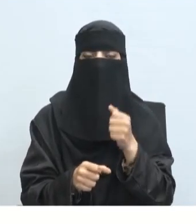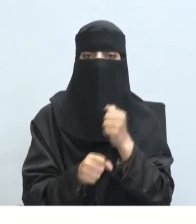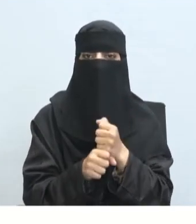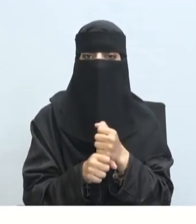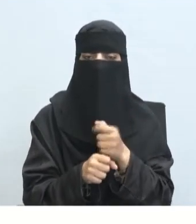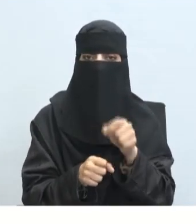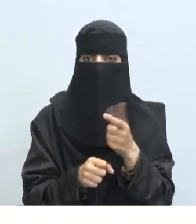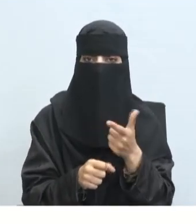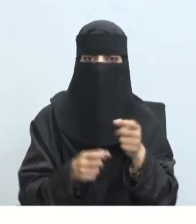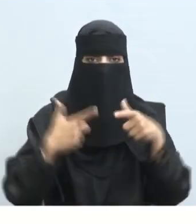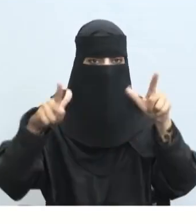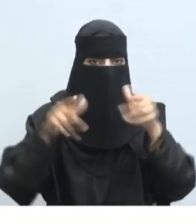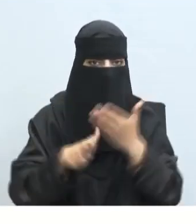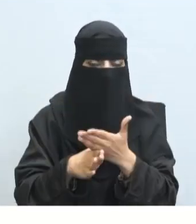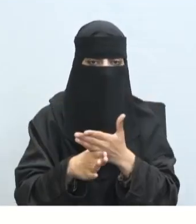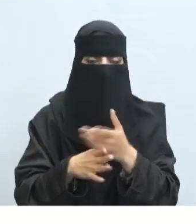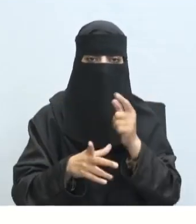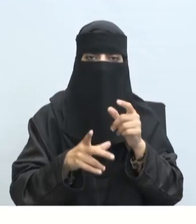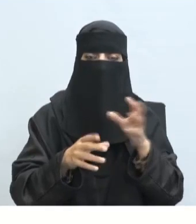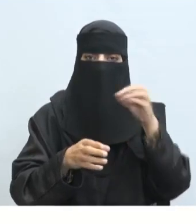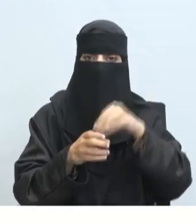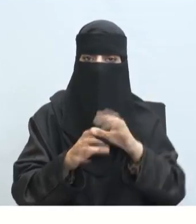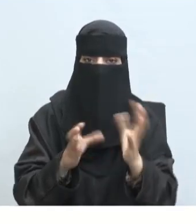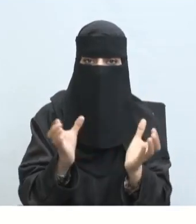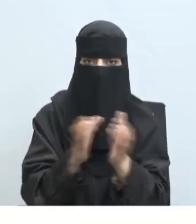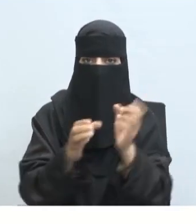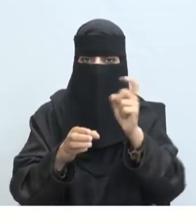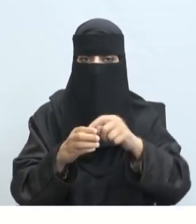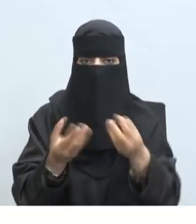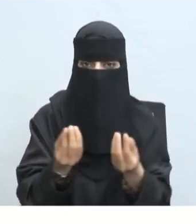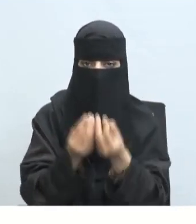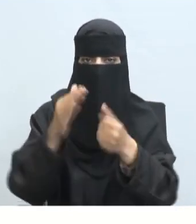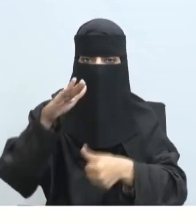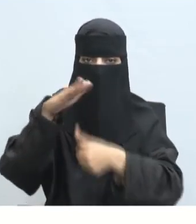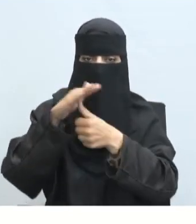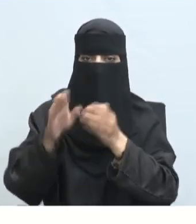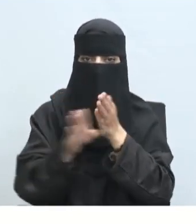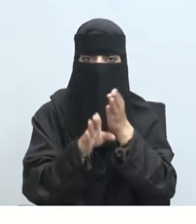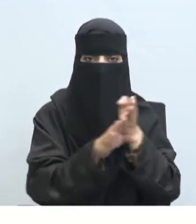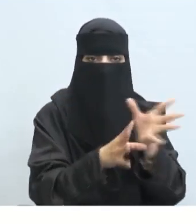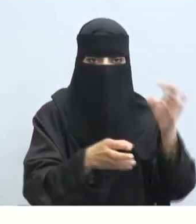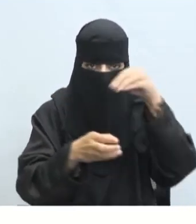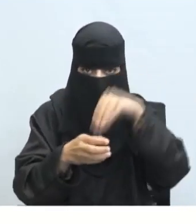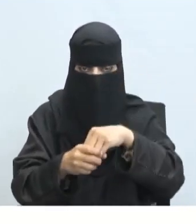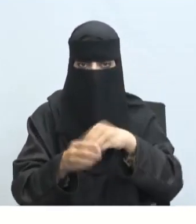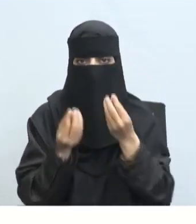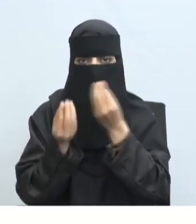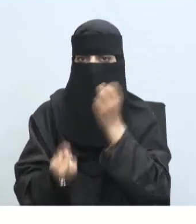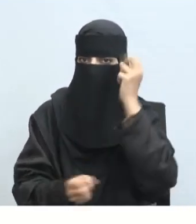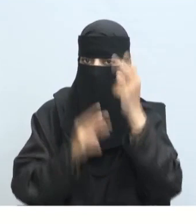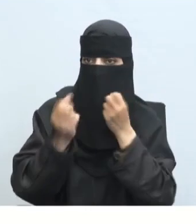الترويج وبالتالي يكون يشكلون فريق مع الرئيس كل في مجال يقدم المشوره للرئيس